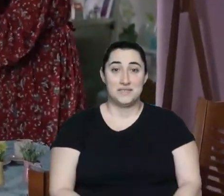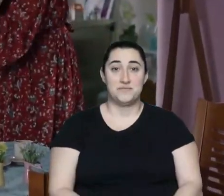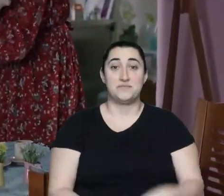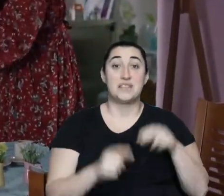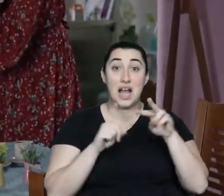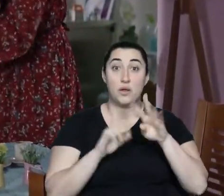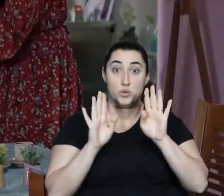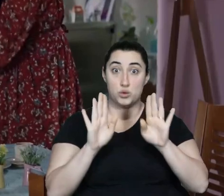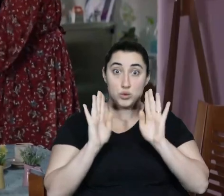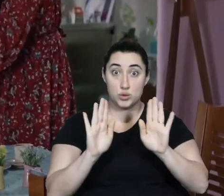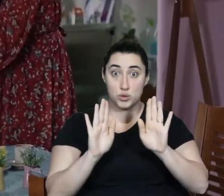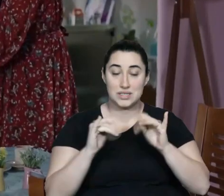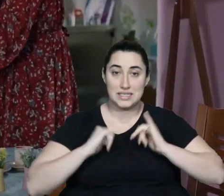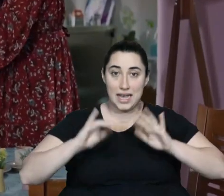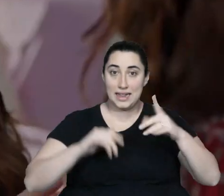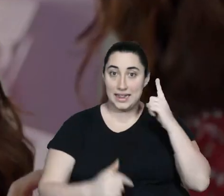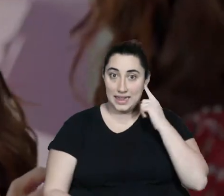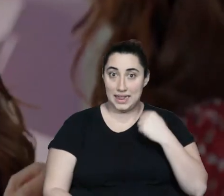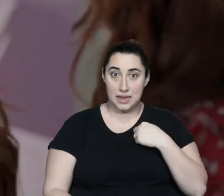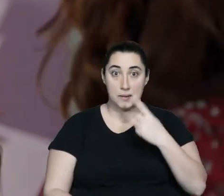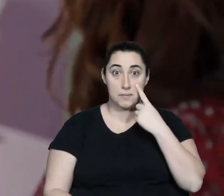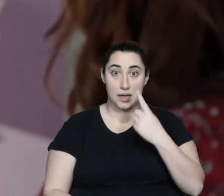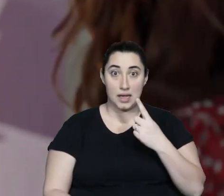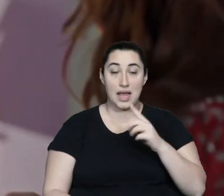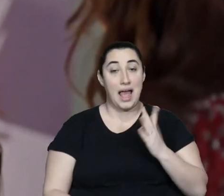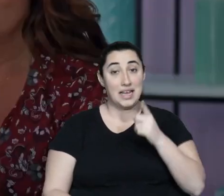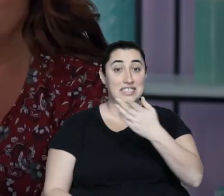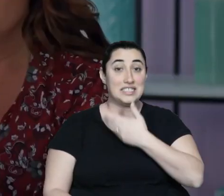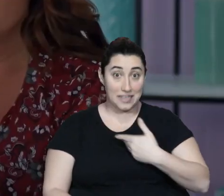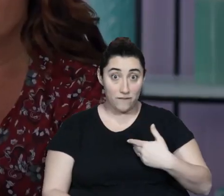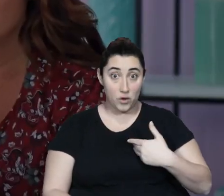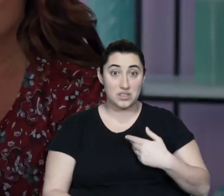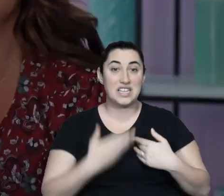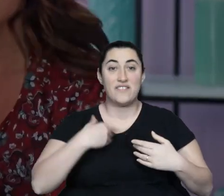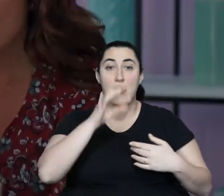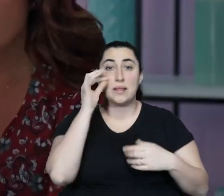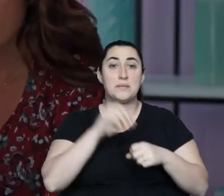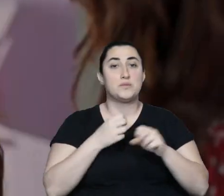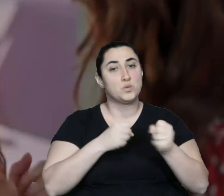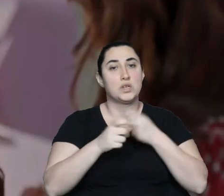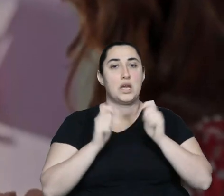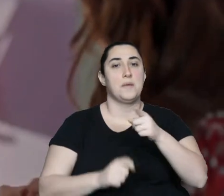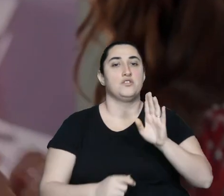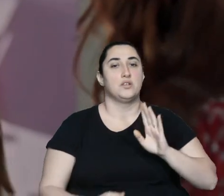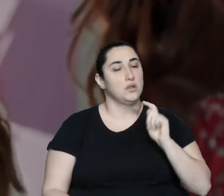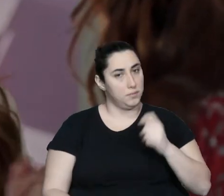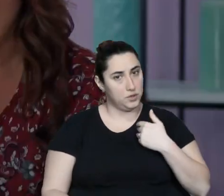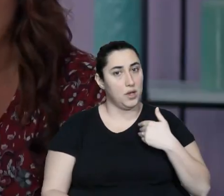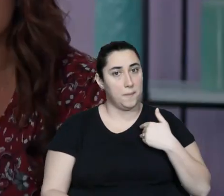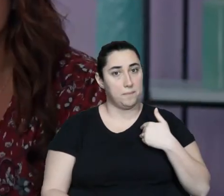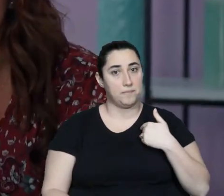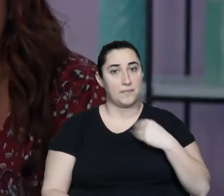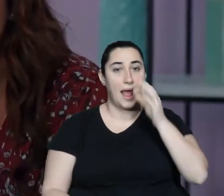Nalan dur, dur, dur. Sakin ol, dinle beni. Bak madem seviyorsun, sevdiğin adam için mücadele edeceksin. Edeceğim,